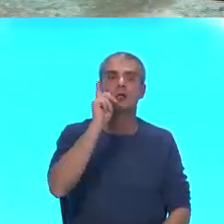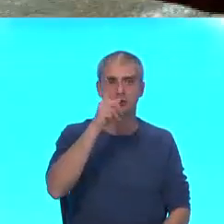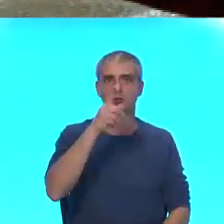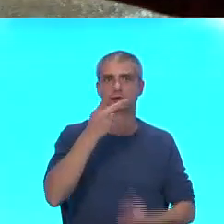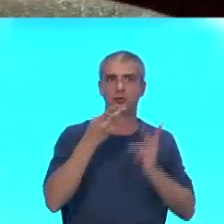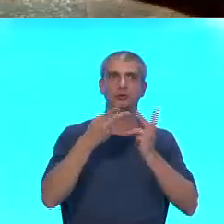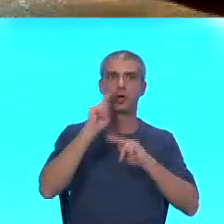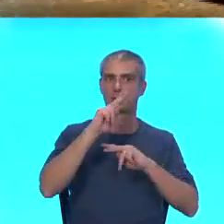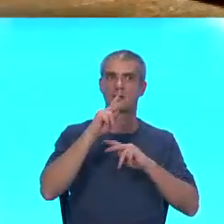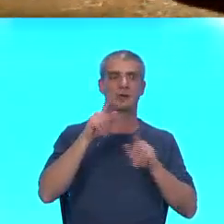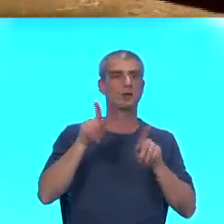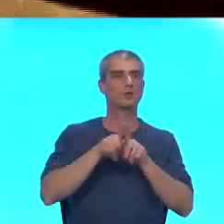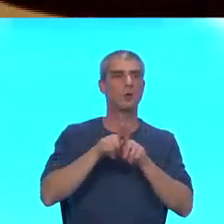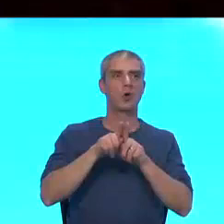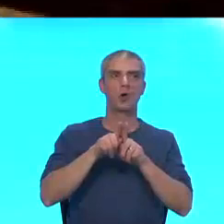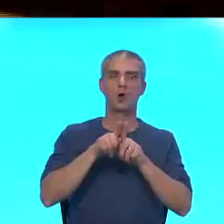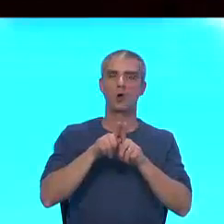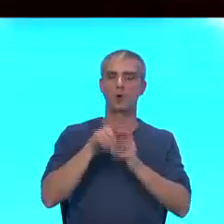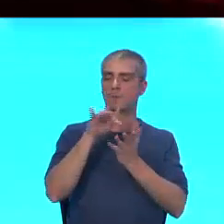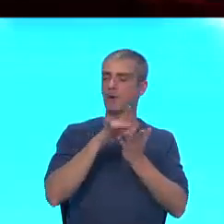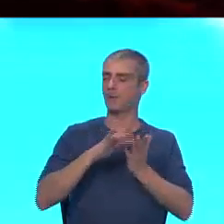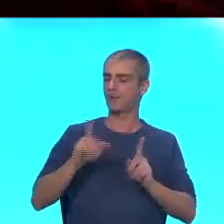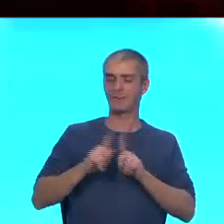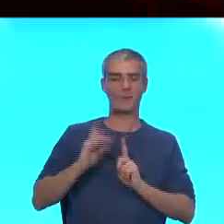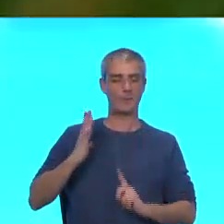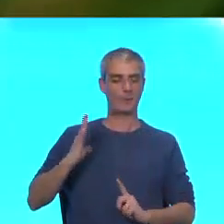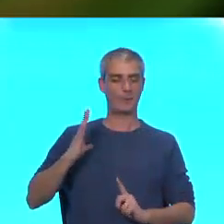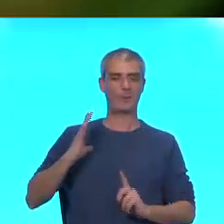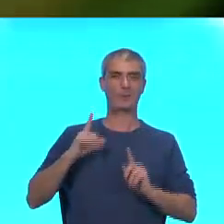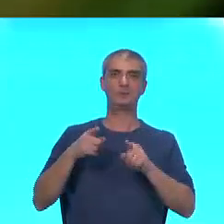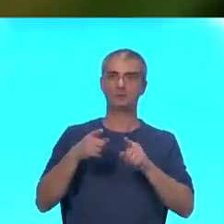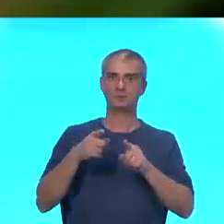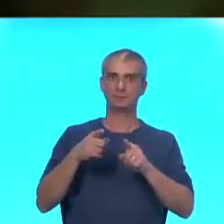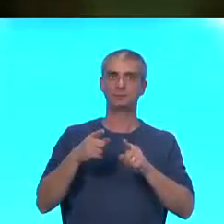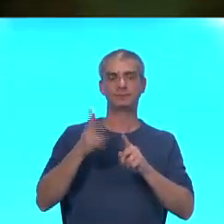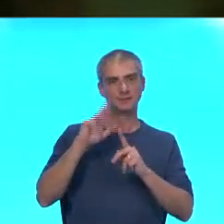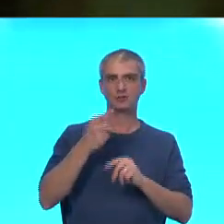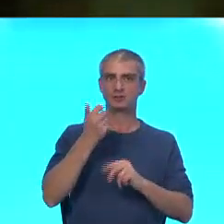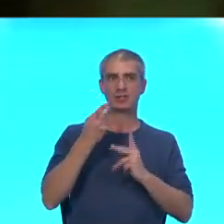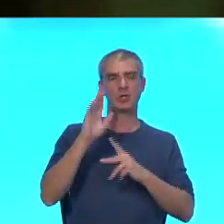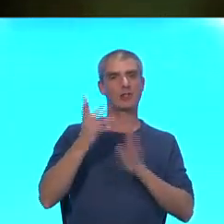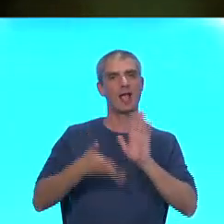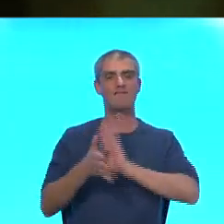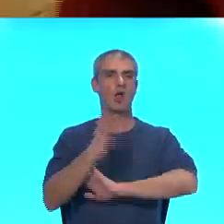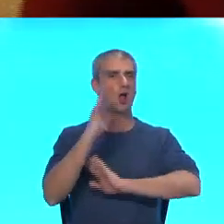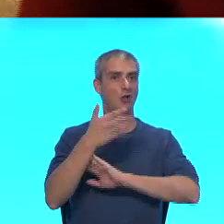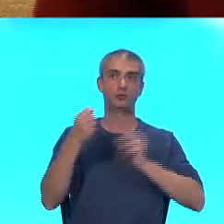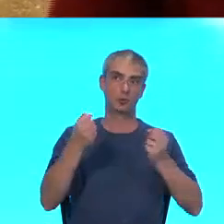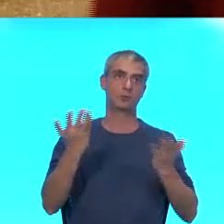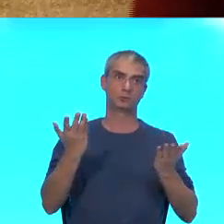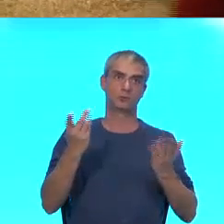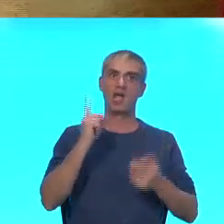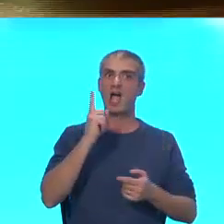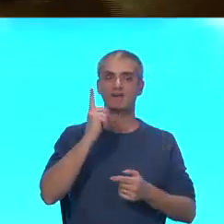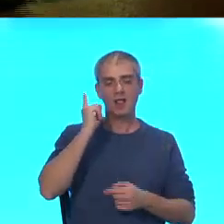יותר כאילו במקומות האלה, הבוטיקים האלה, כן, אז יש קצת יותר לאן לצאת בשוק, אתה יודע, אבל